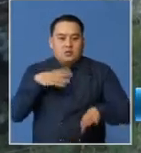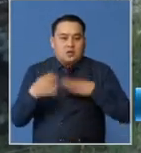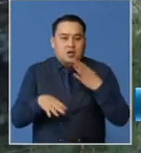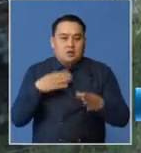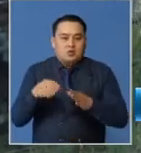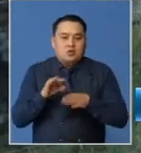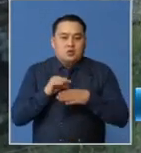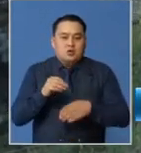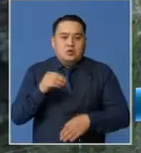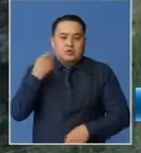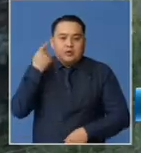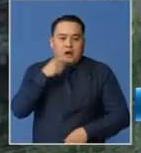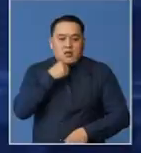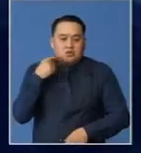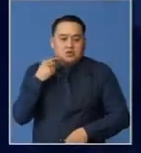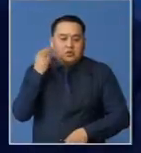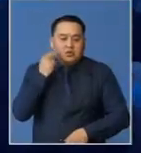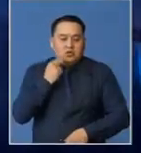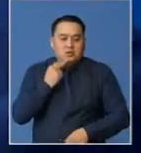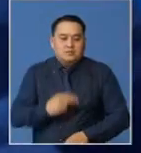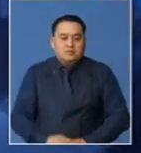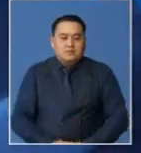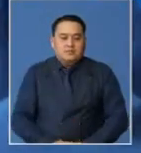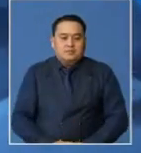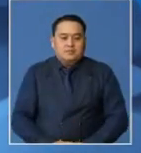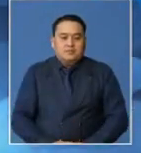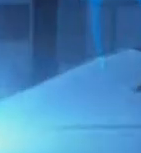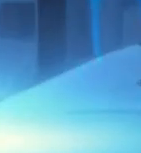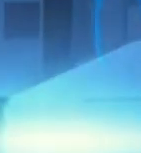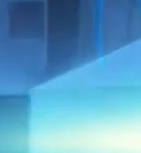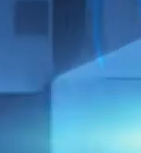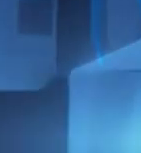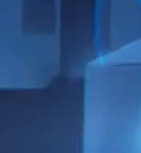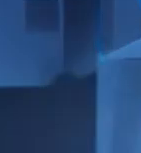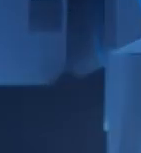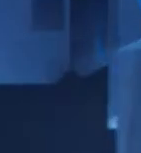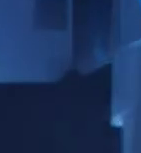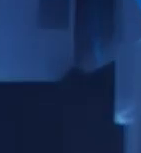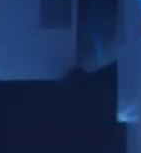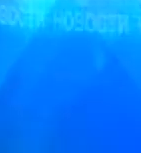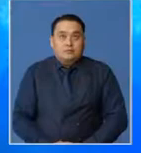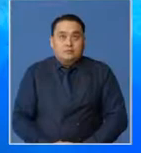сбора в Сочи и в Шымкенте. Лилия Штогрина, Жей Курманбаев, телеканал ЖТСУ.